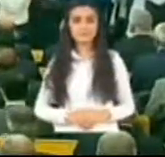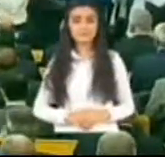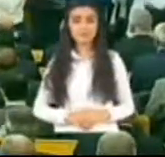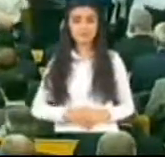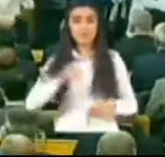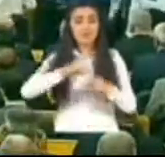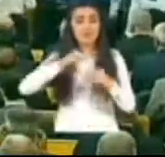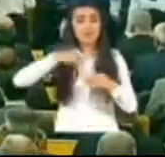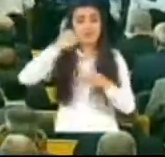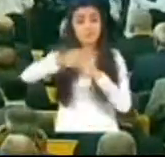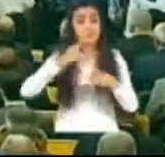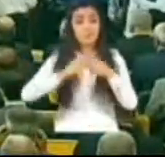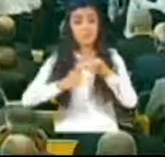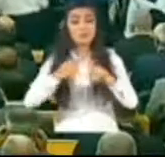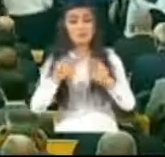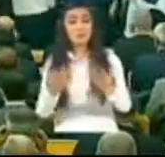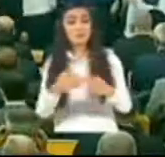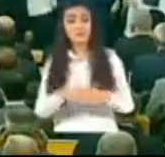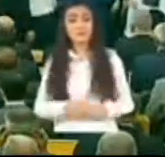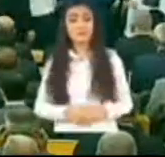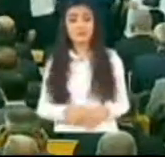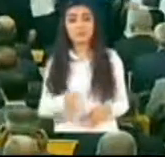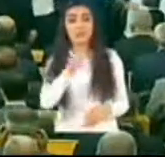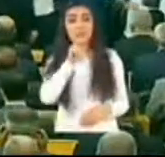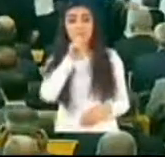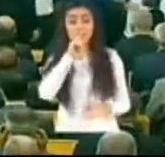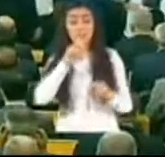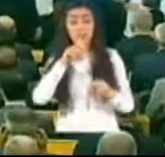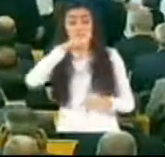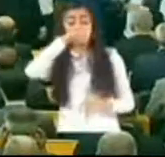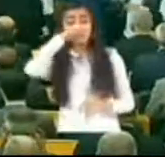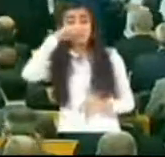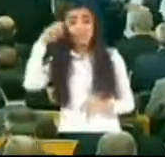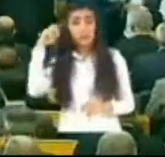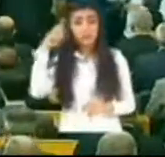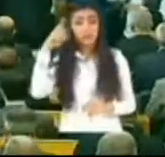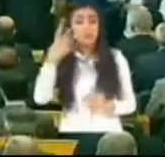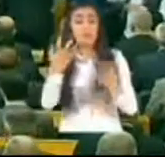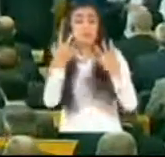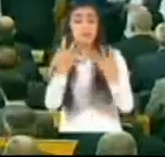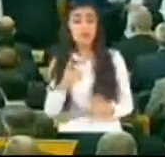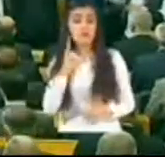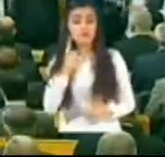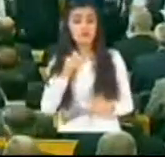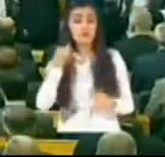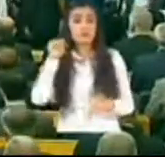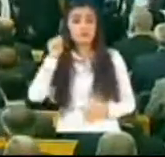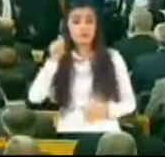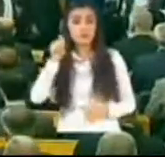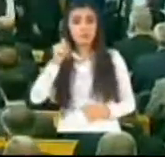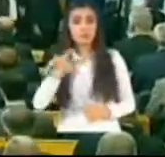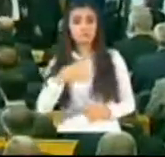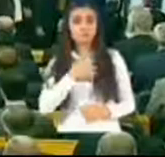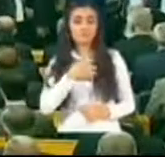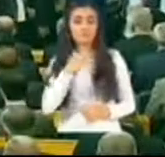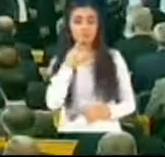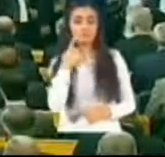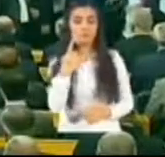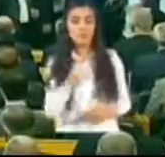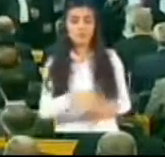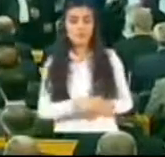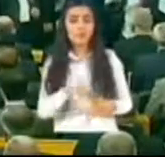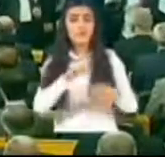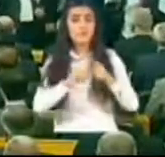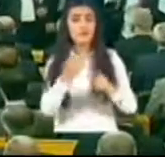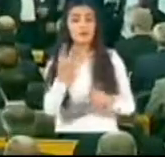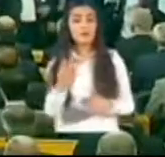İç ve dış politika alanında son derece sıcak ve yoğun bir gündem hakimdir.